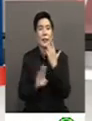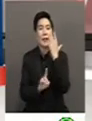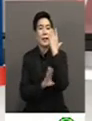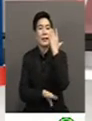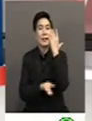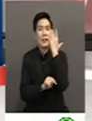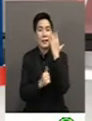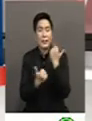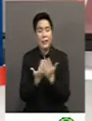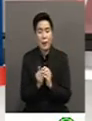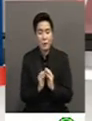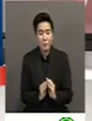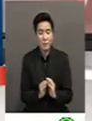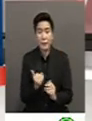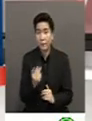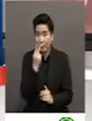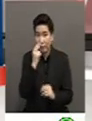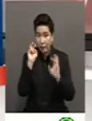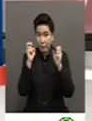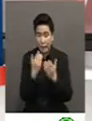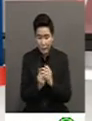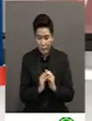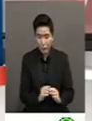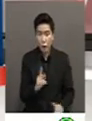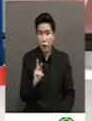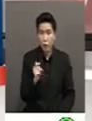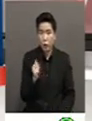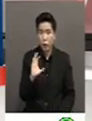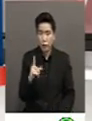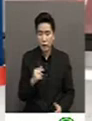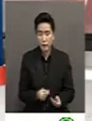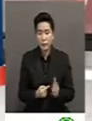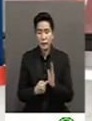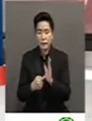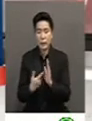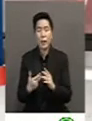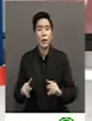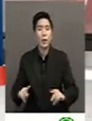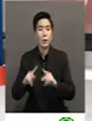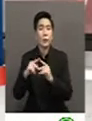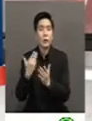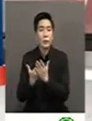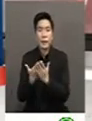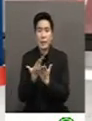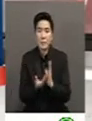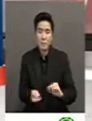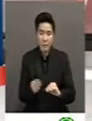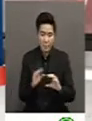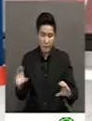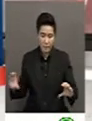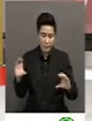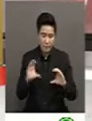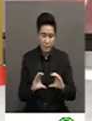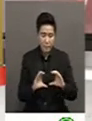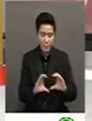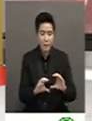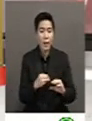มาดูเรื่องของการออมเงินกันบ้างครับล่าสุดเองนะครับทางกอชครับเตรียมเสนอไปถึงกระทรวงการคลังปรับเพิ่มเงินสมทบนะครับที่จะจ่ายให้กับสมาชิกแต่ละ